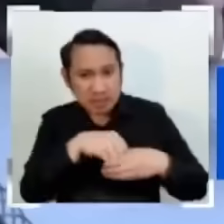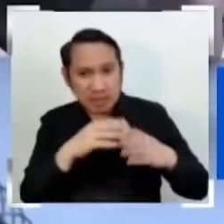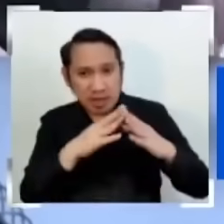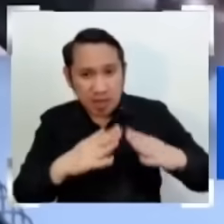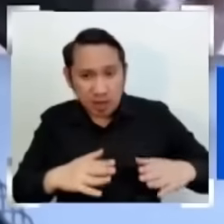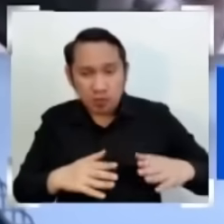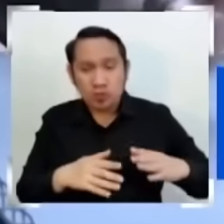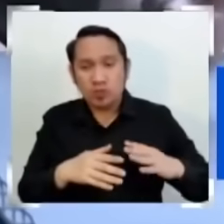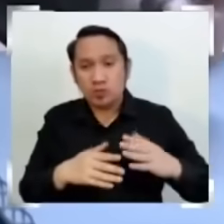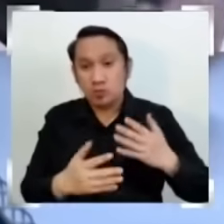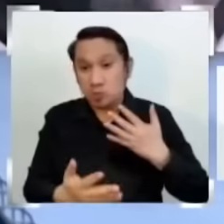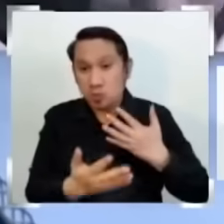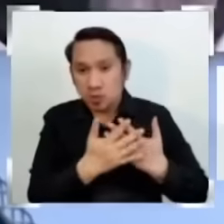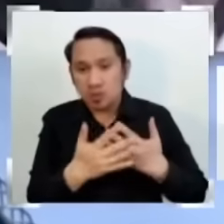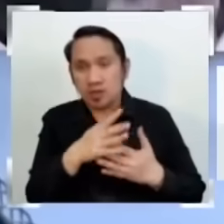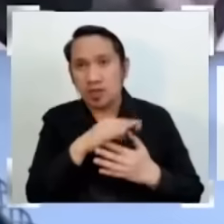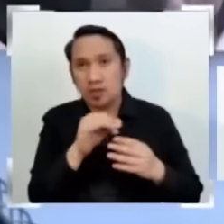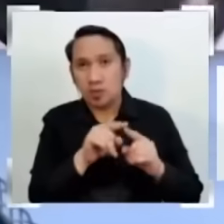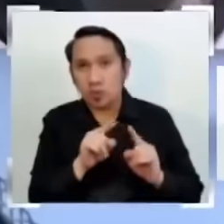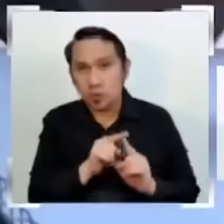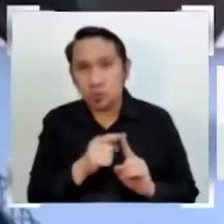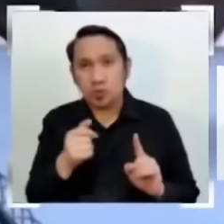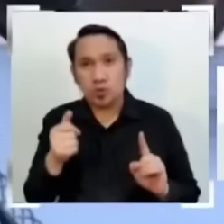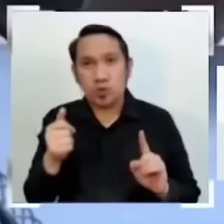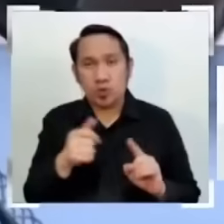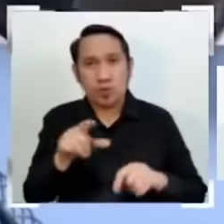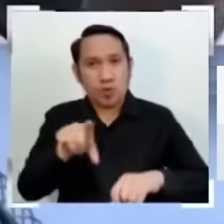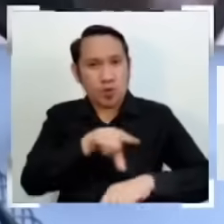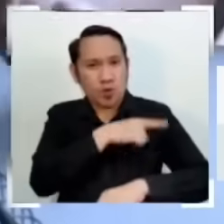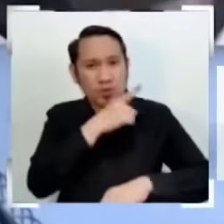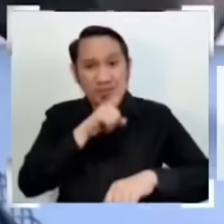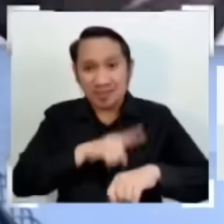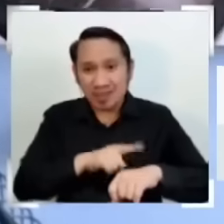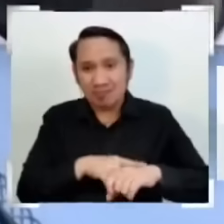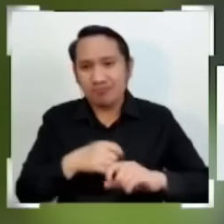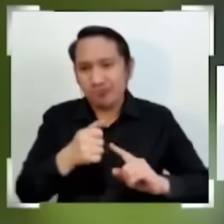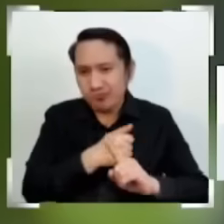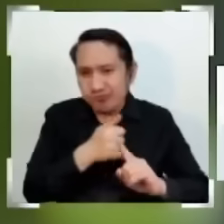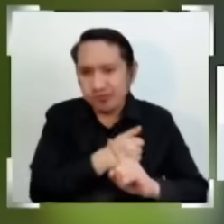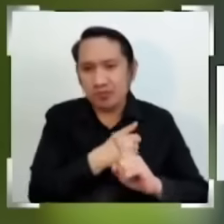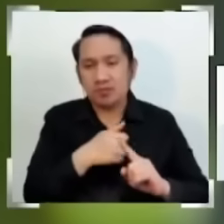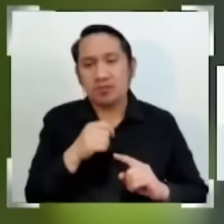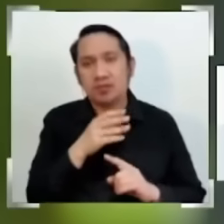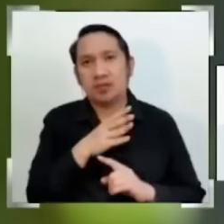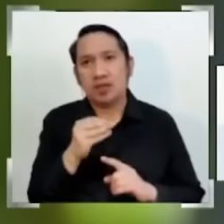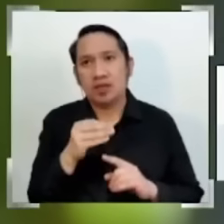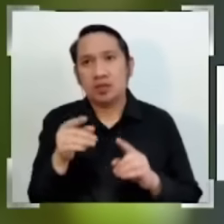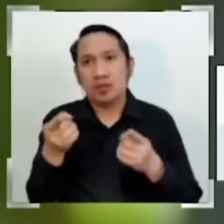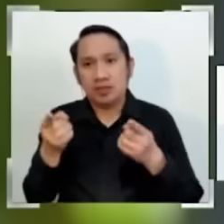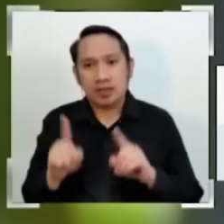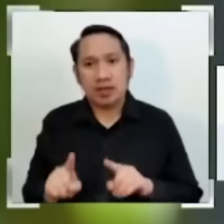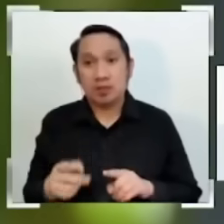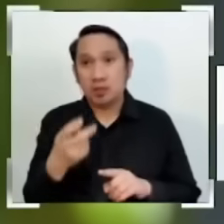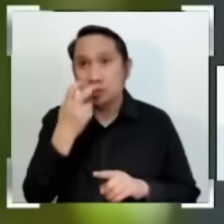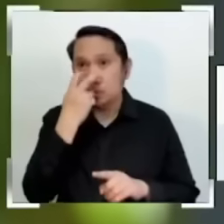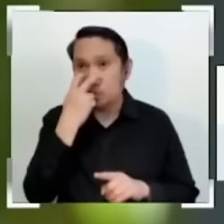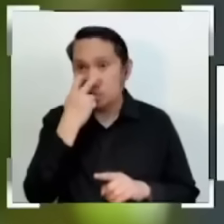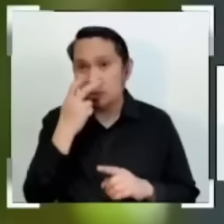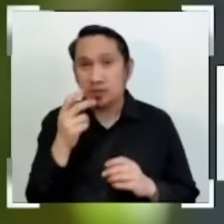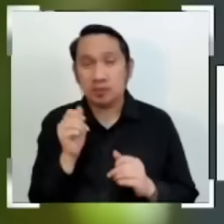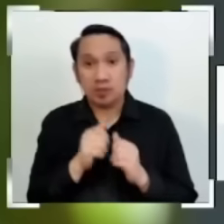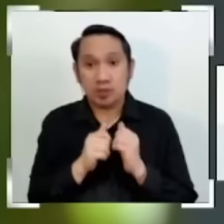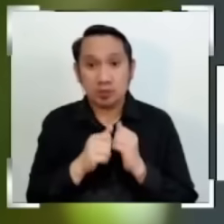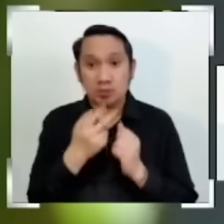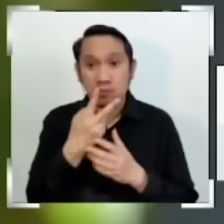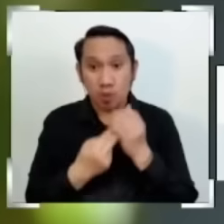of cruelty for long period of time saka resulting to the blindness of LB. Imagine, parehong mata niya,